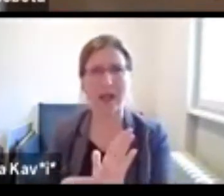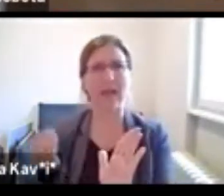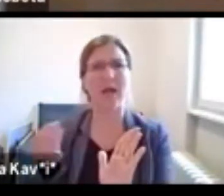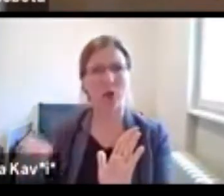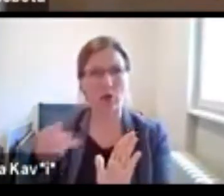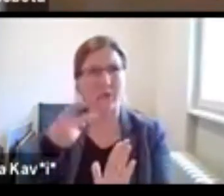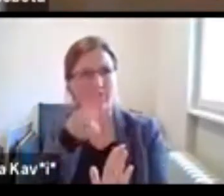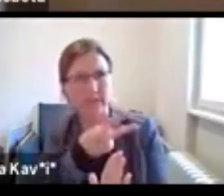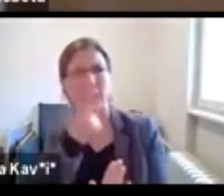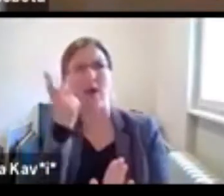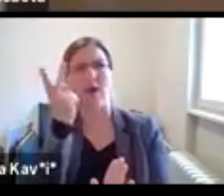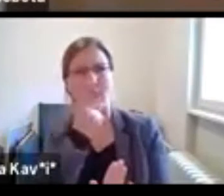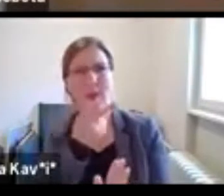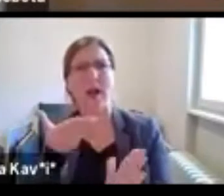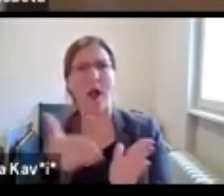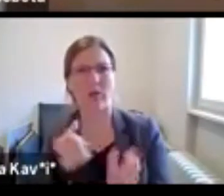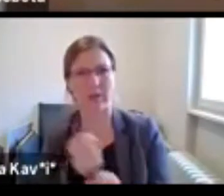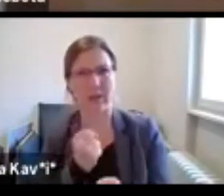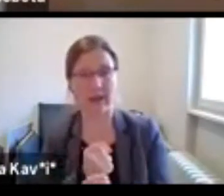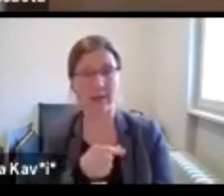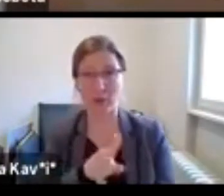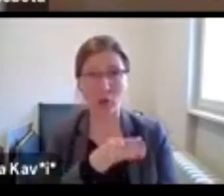Ukoliko to nije dovoljno, jednu aktivnost koja je možda